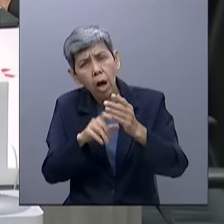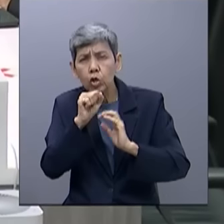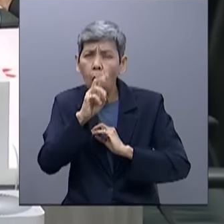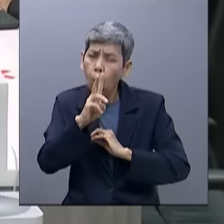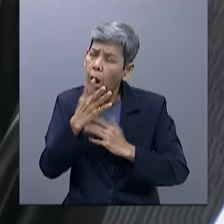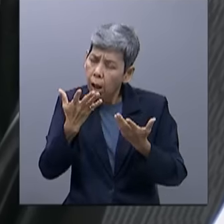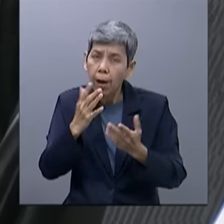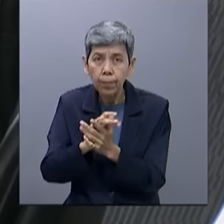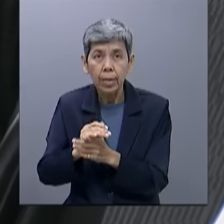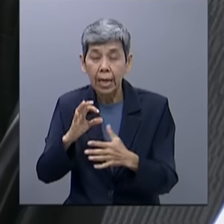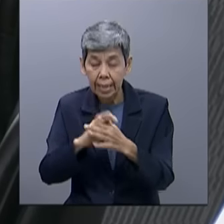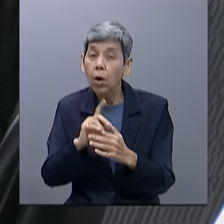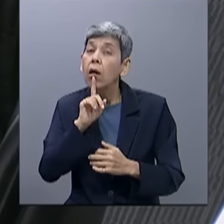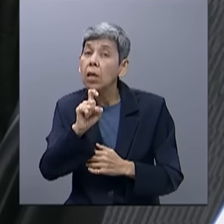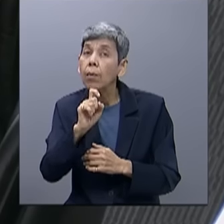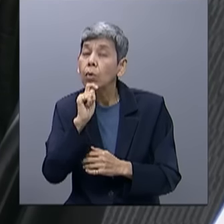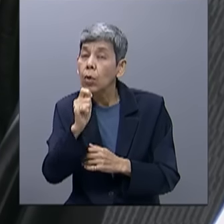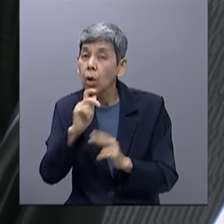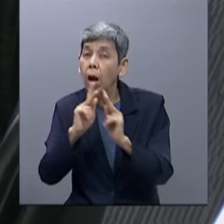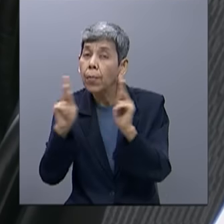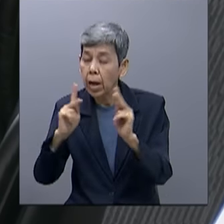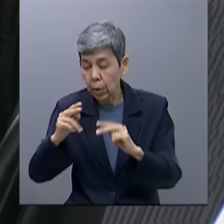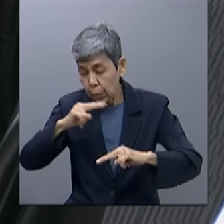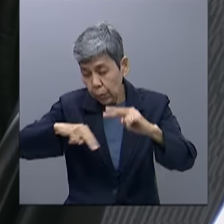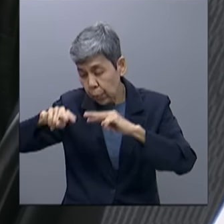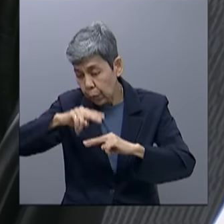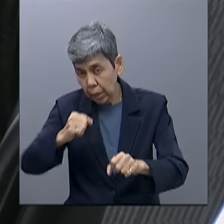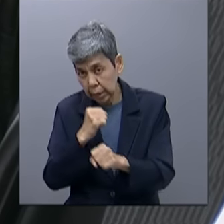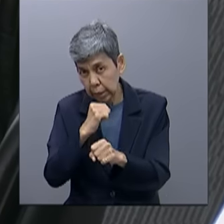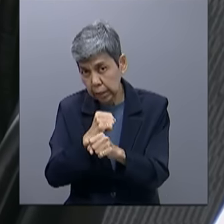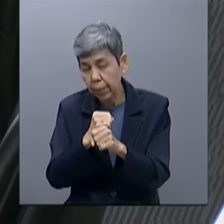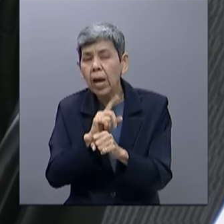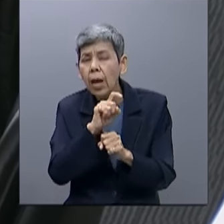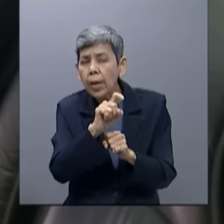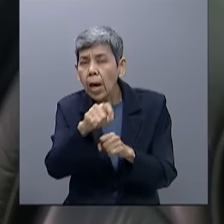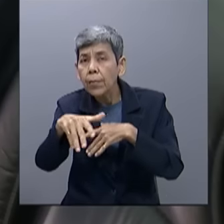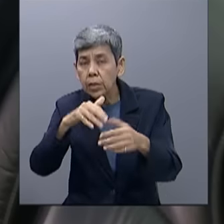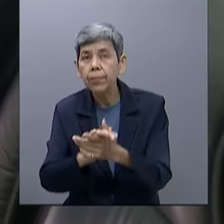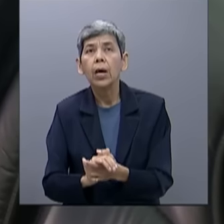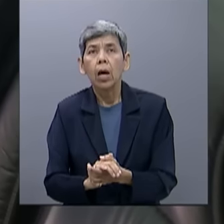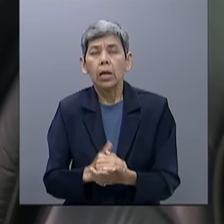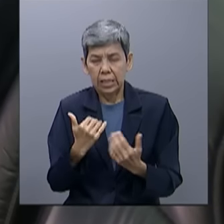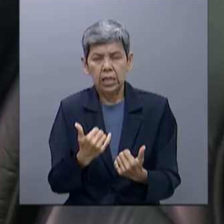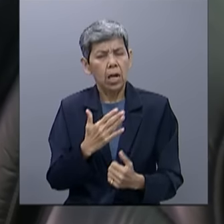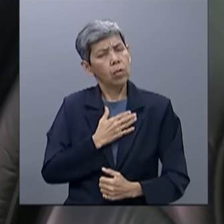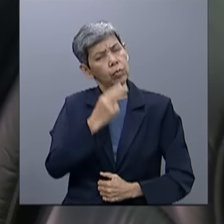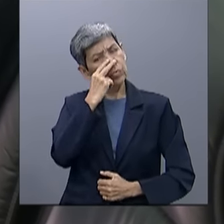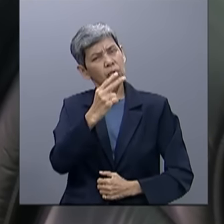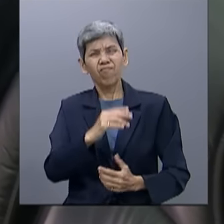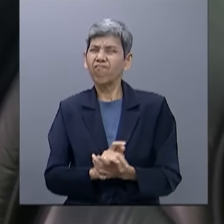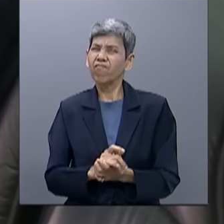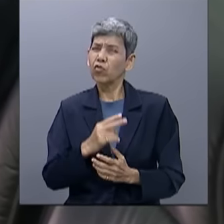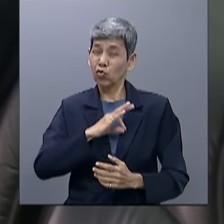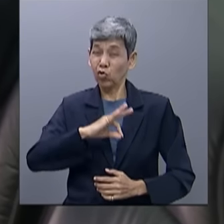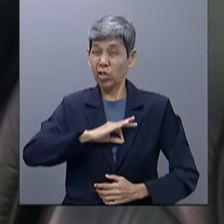าจากโฆษกคณะกรรมการเพื่อพิจารณาศึกษาแนวทางการทำประชามตินายนิกรจำนงเองก็มองว่าแม้ส่วน